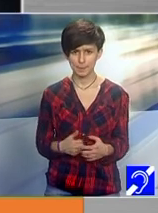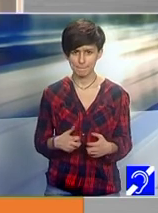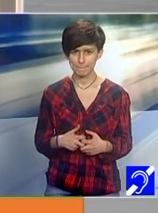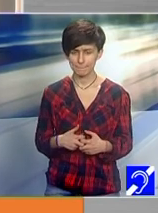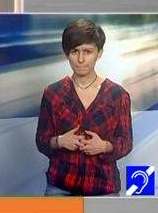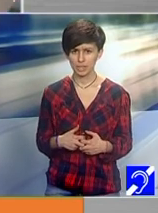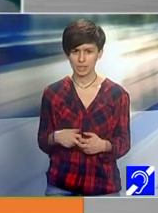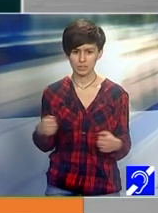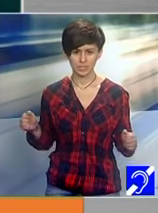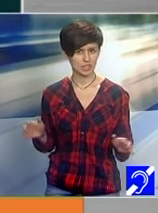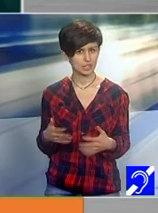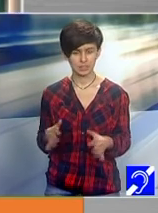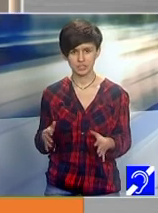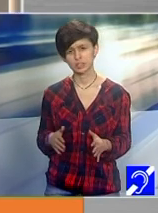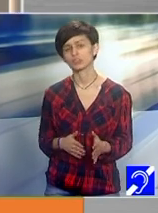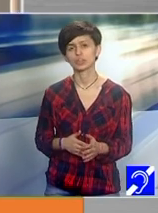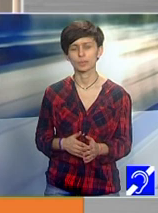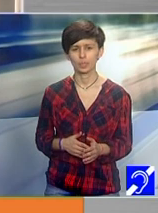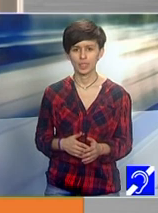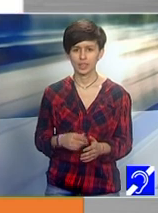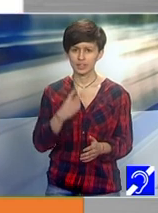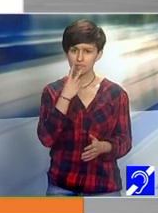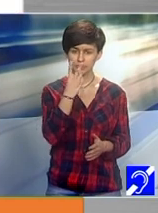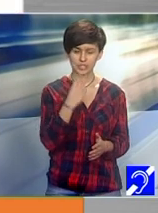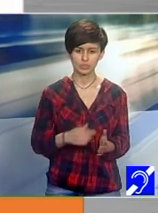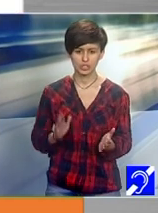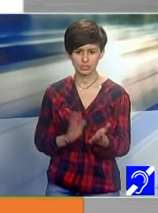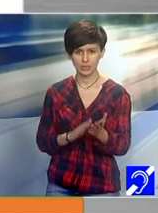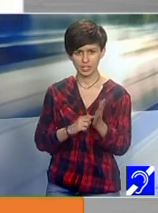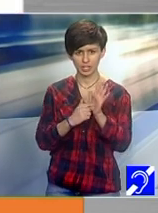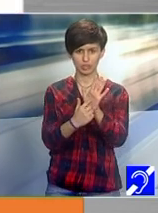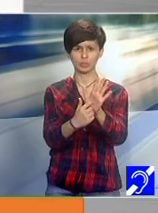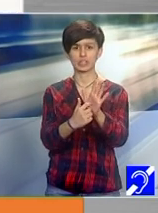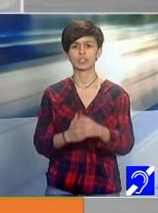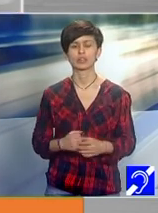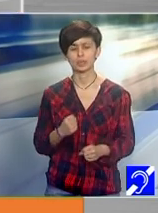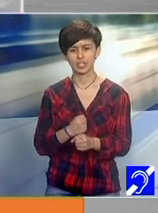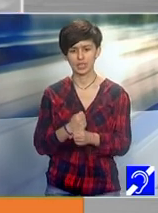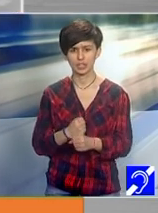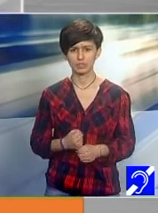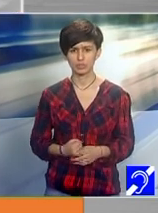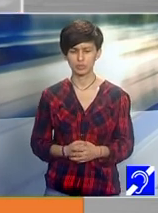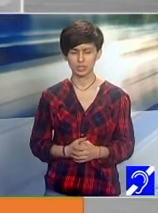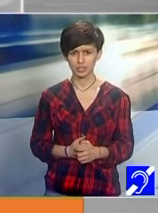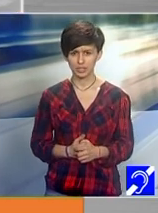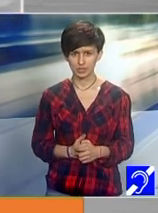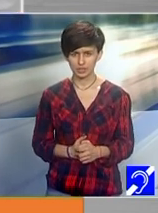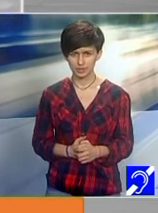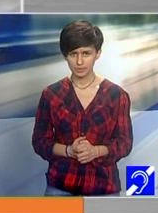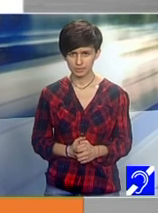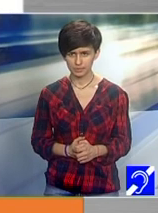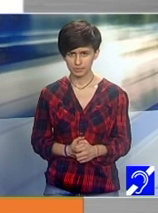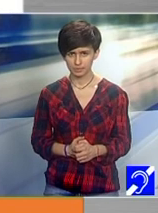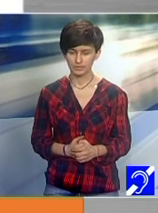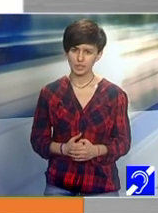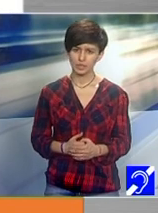o aplicare asupra argumentelor și propunerilor pe care noi le-am făcut pentru îmbunătățirea eficienței sistemului medical, ne-a făcut să ne